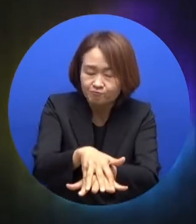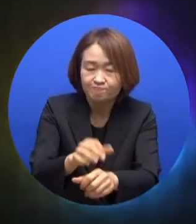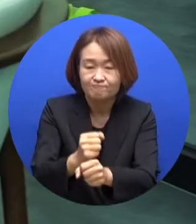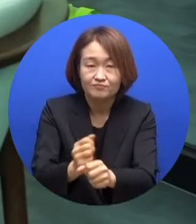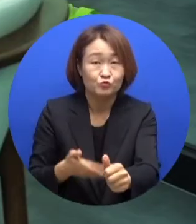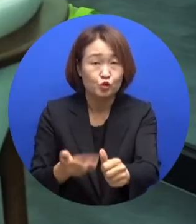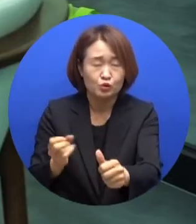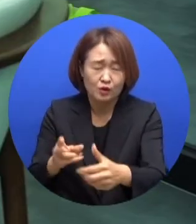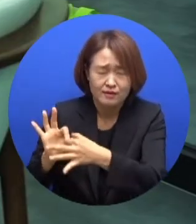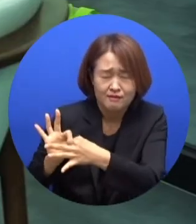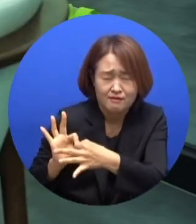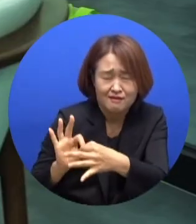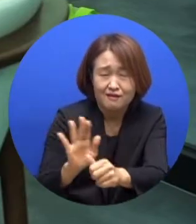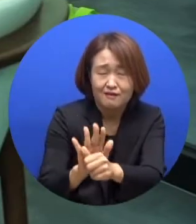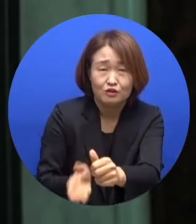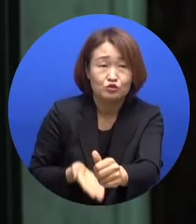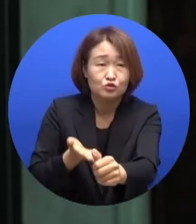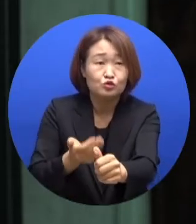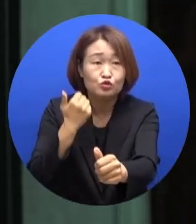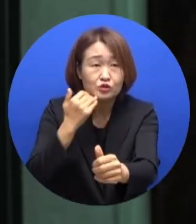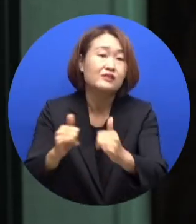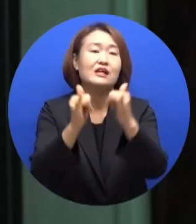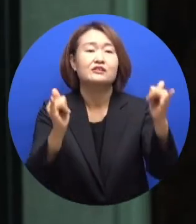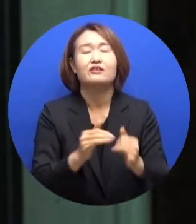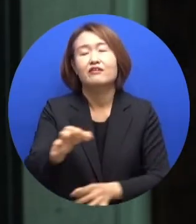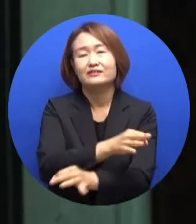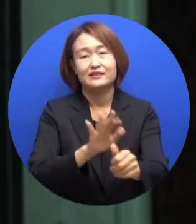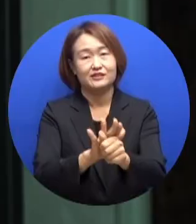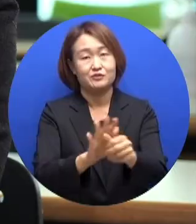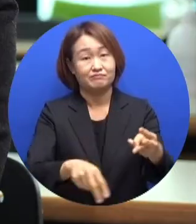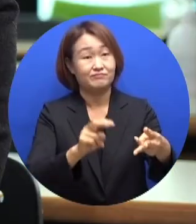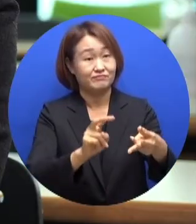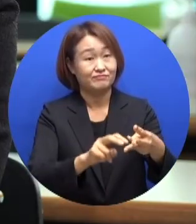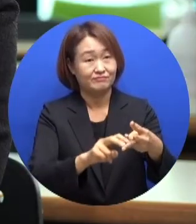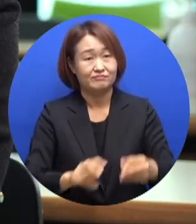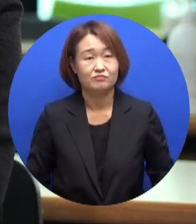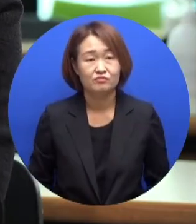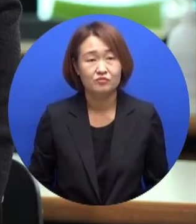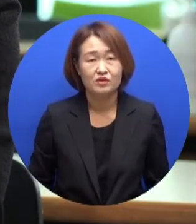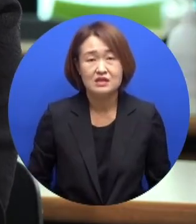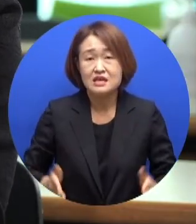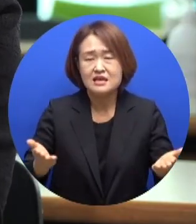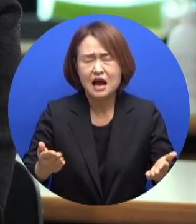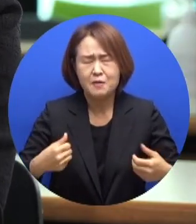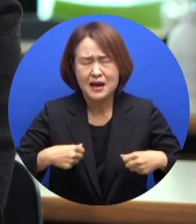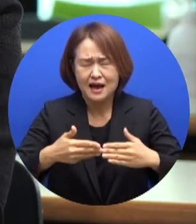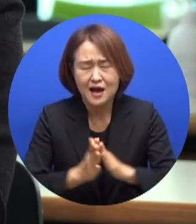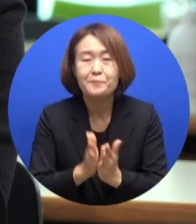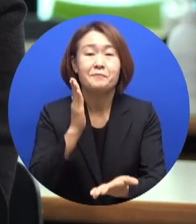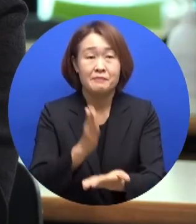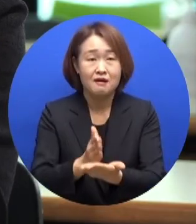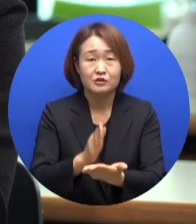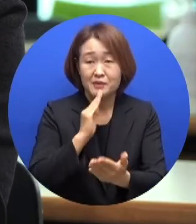육성하고 지속 가능한 성장을 돕는 시흥시 사회적 경제 지원센터. 현실적으로 폐업하지